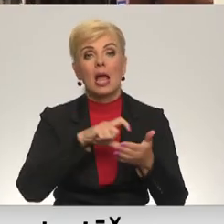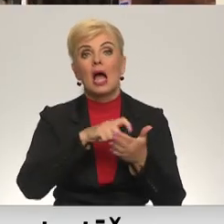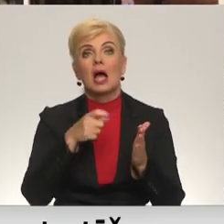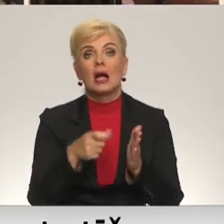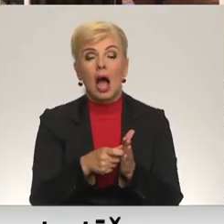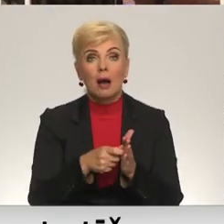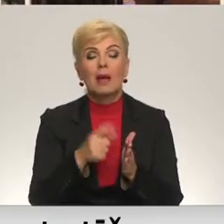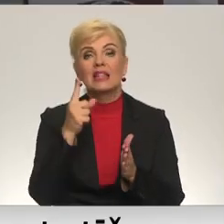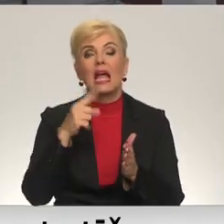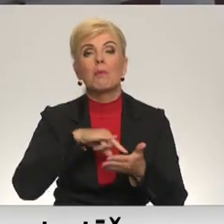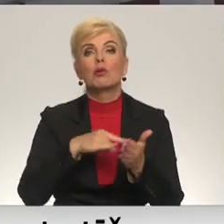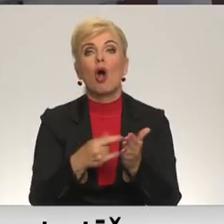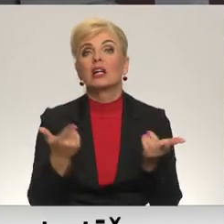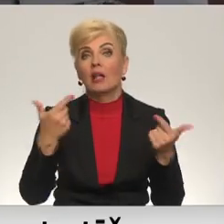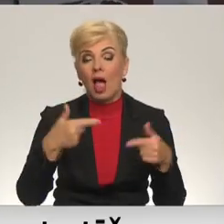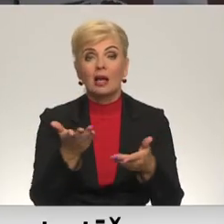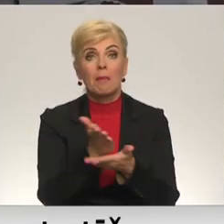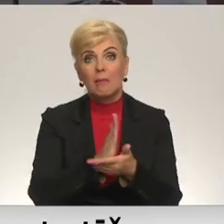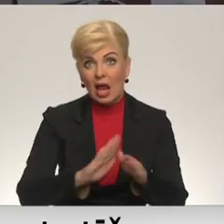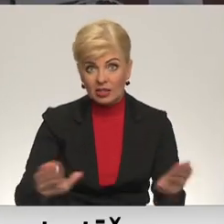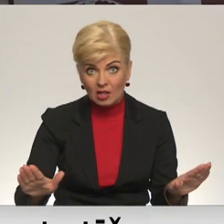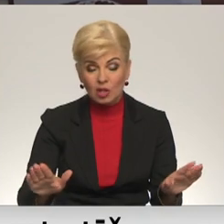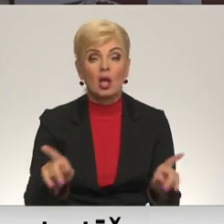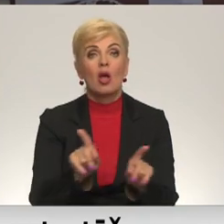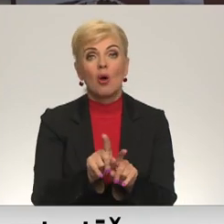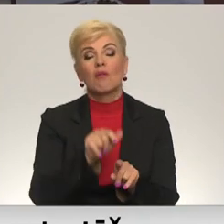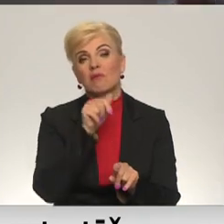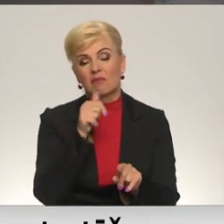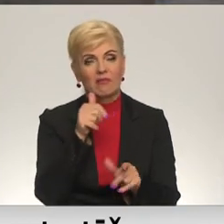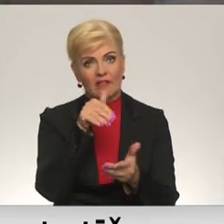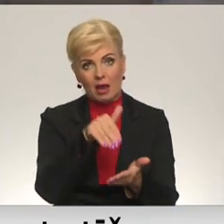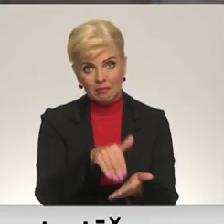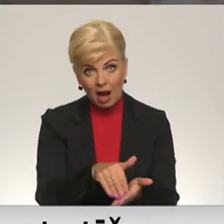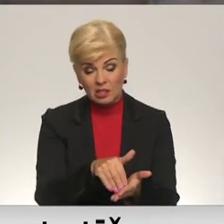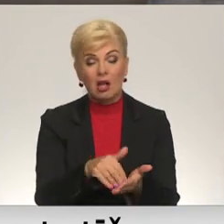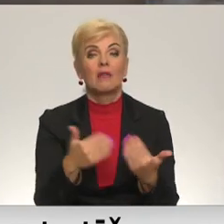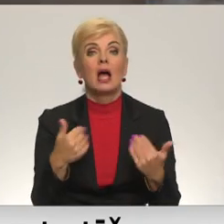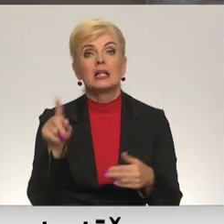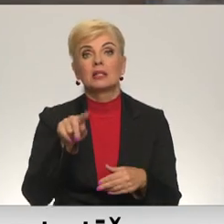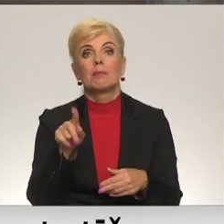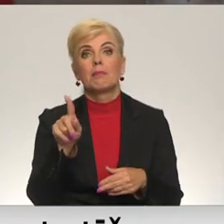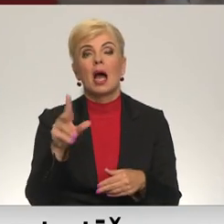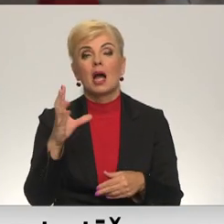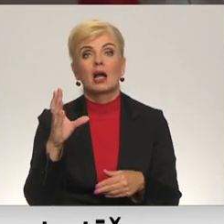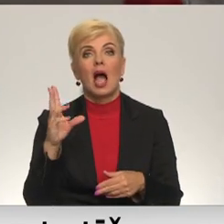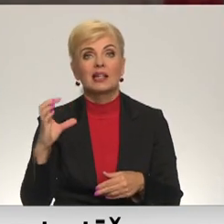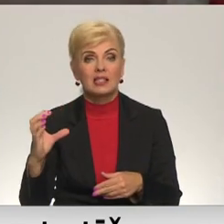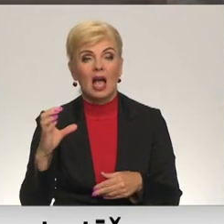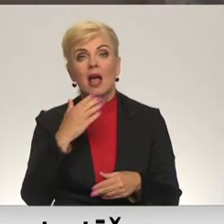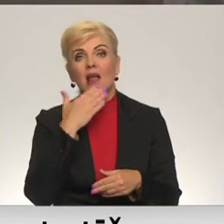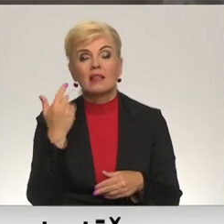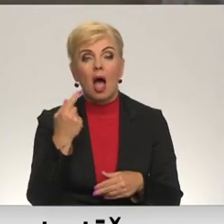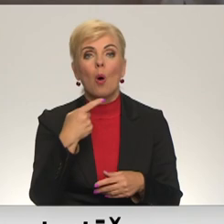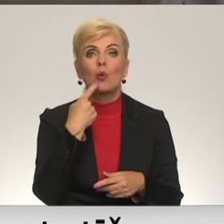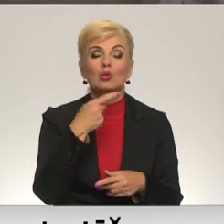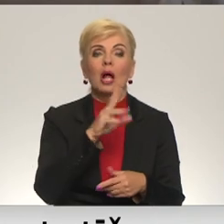uz projekta bāzes, un tam beidzoties beidzās arī tā pastāvēšana. Pagaidām no SPKC puses neesot uzrunāti par